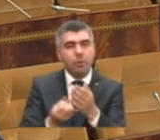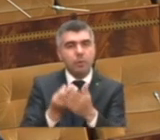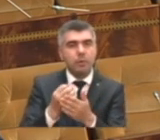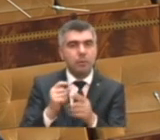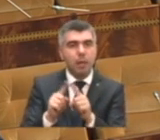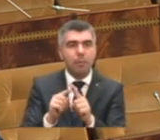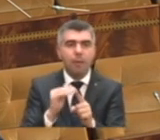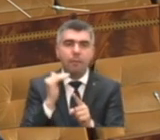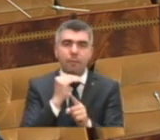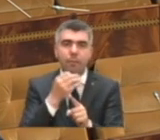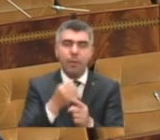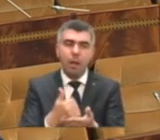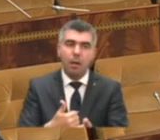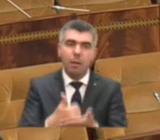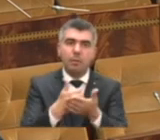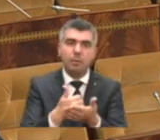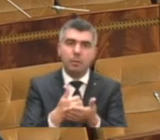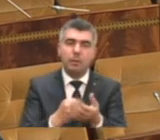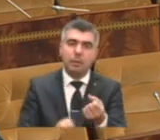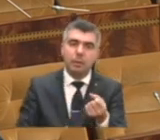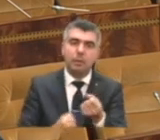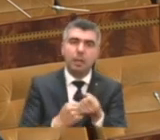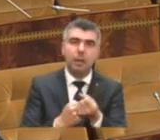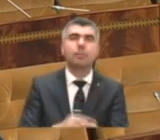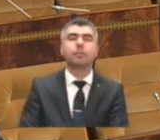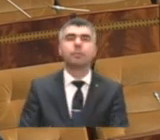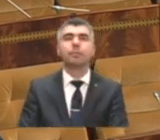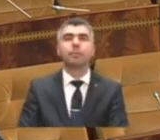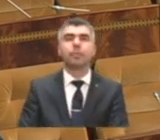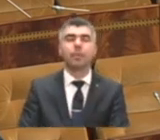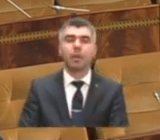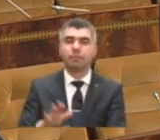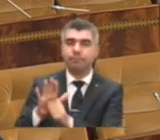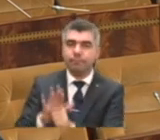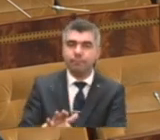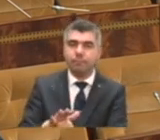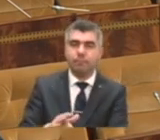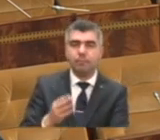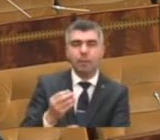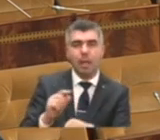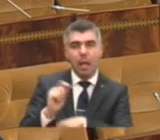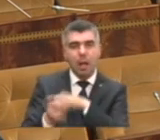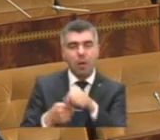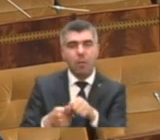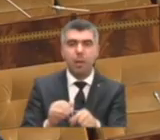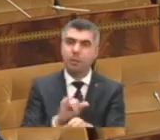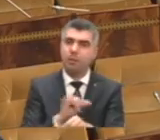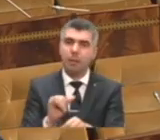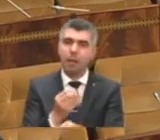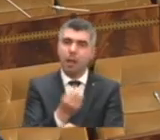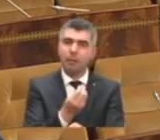مستوى الخدمات والعروض المقدمة دون يعني إقصاء وتهميش أبناء العالم القروي. وشكرا سيد